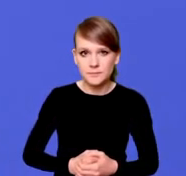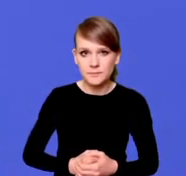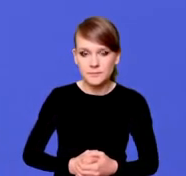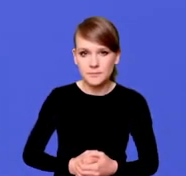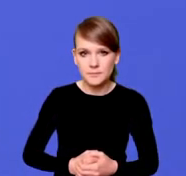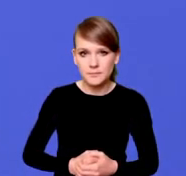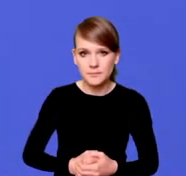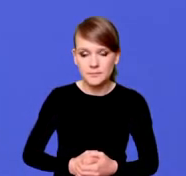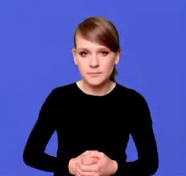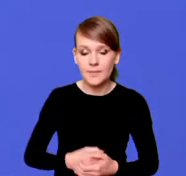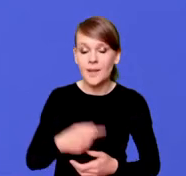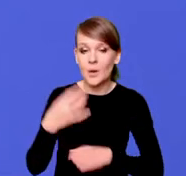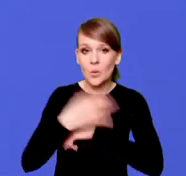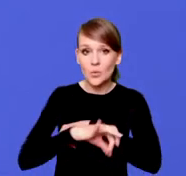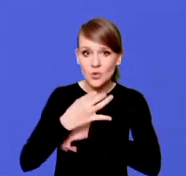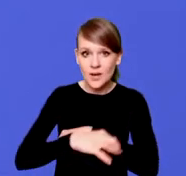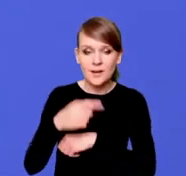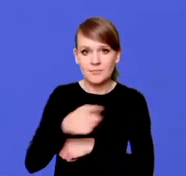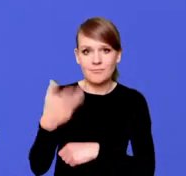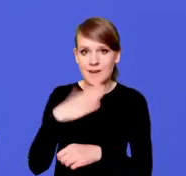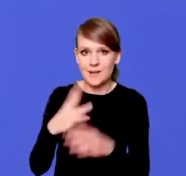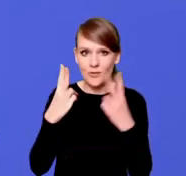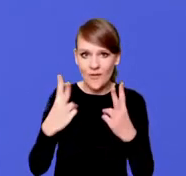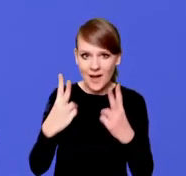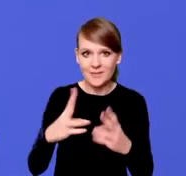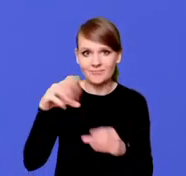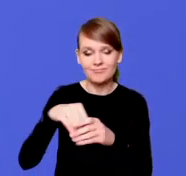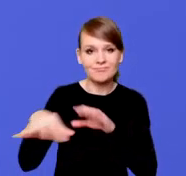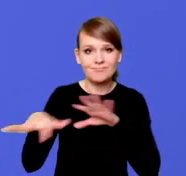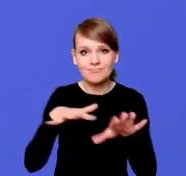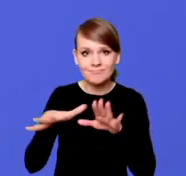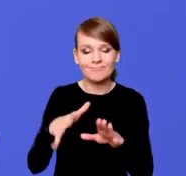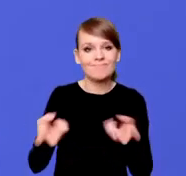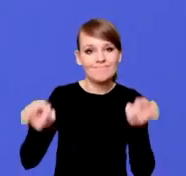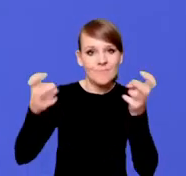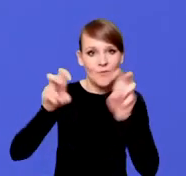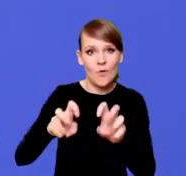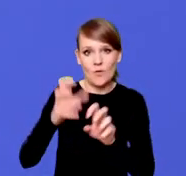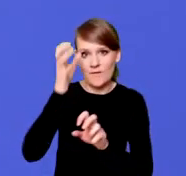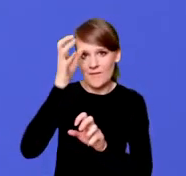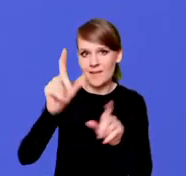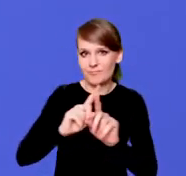Szczególna rola uczelni jako miejsca tworzenia i przekazywania wiedzy